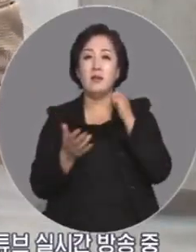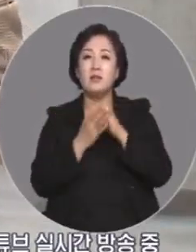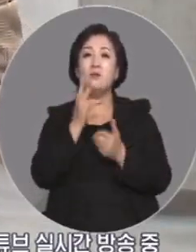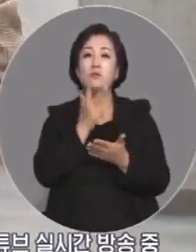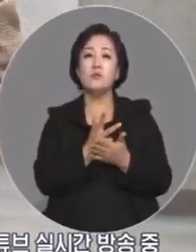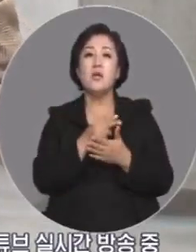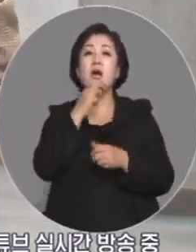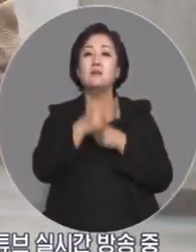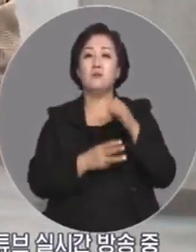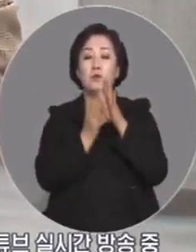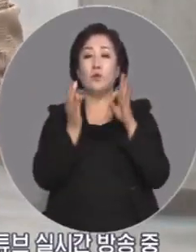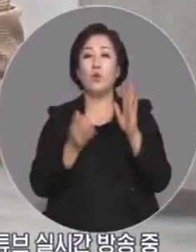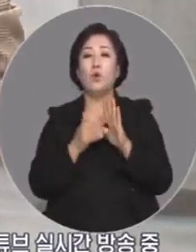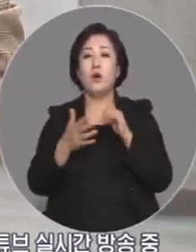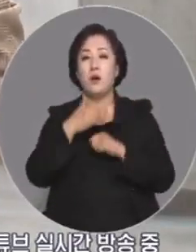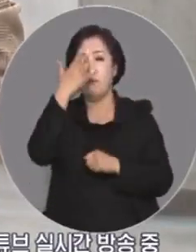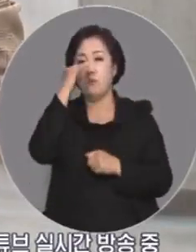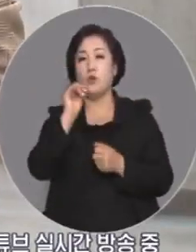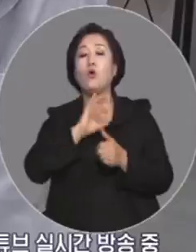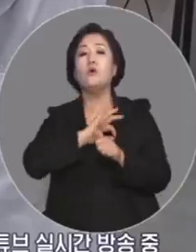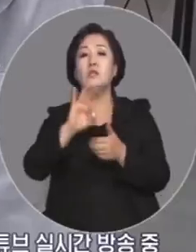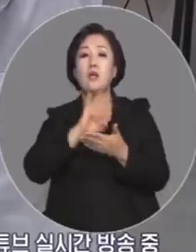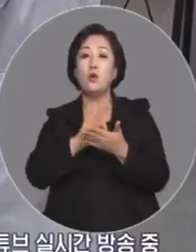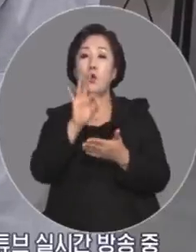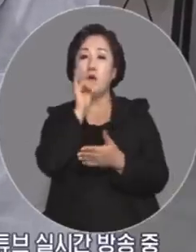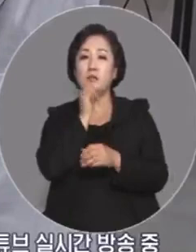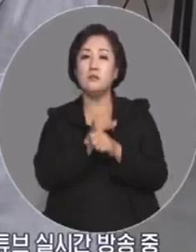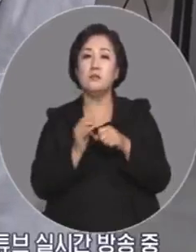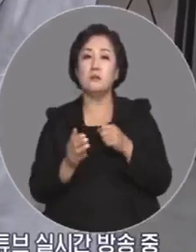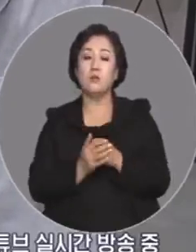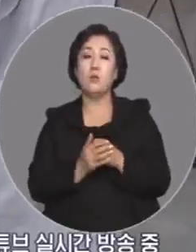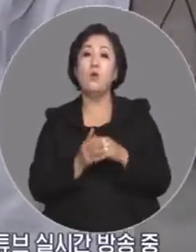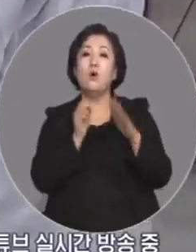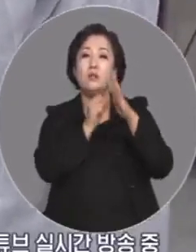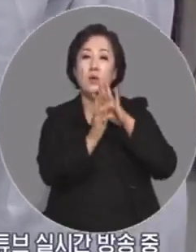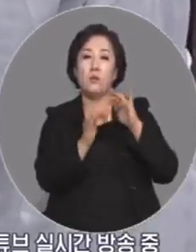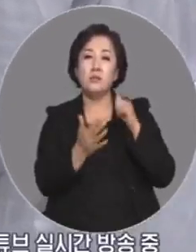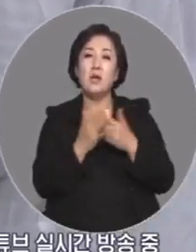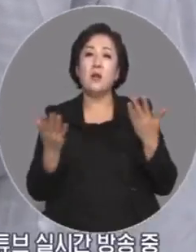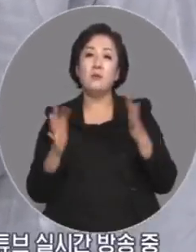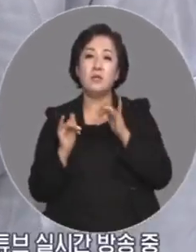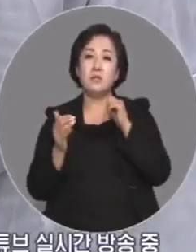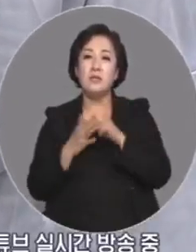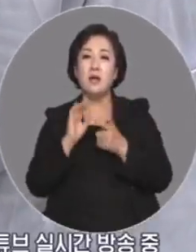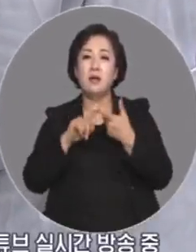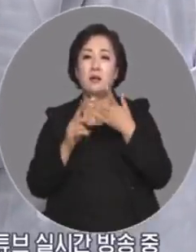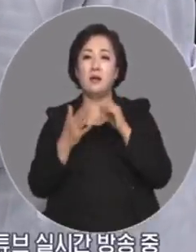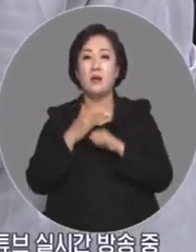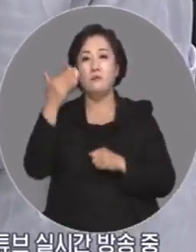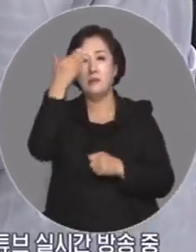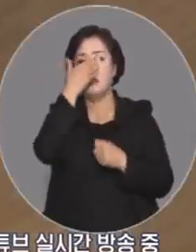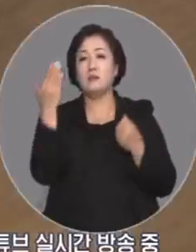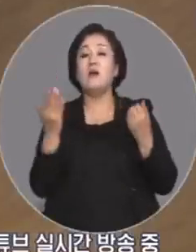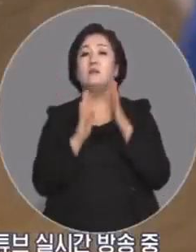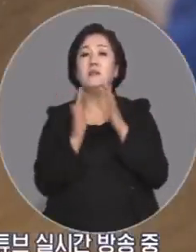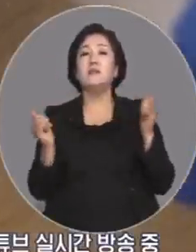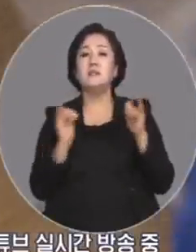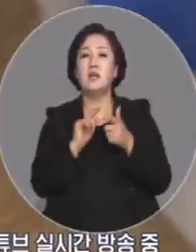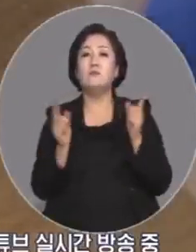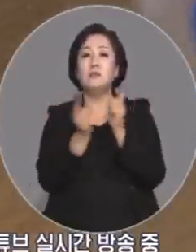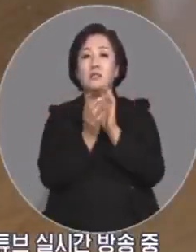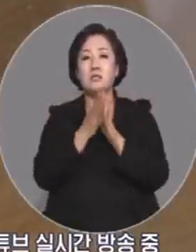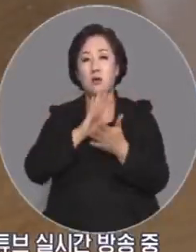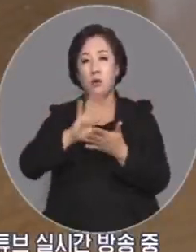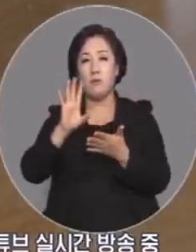주차장을 3년간 무료로 제공하고 있는 겁니다. 대표자나 직원 절반 이상이 청년으로 구성돼 직접 개발한 제품을